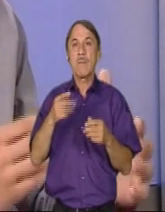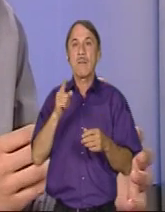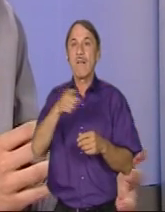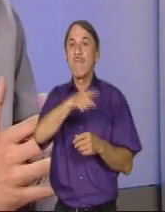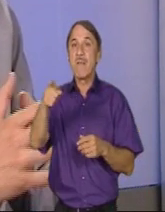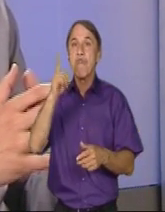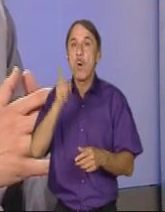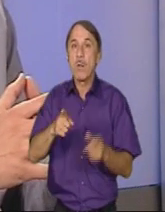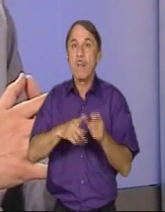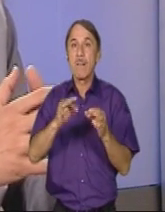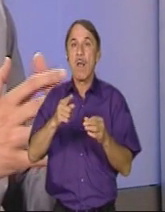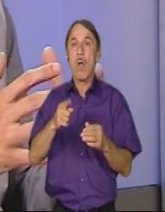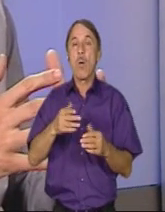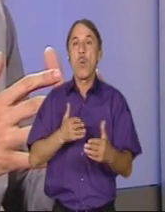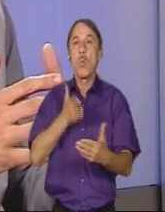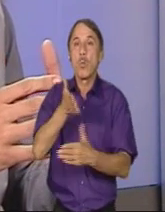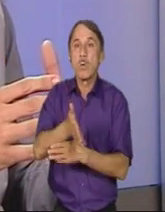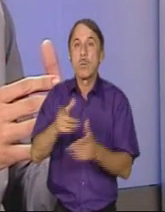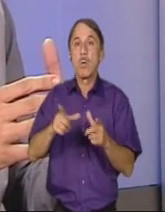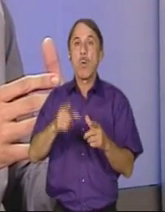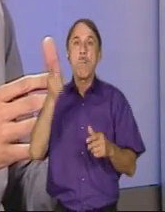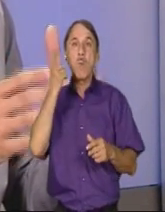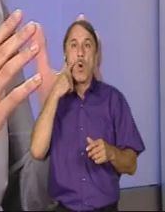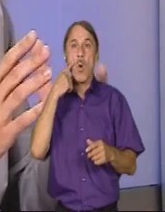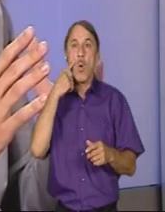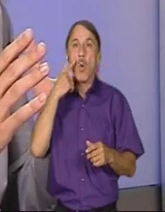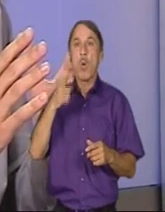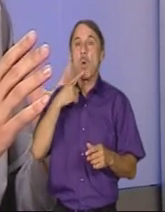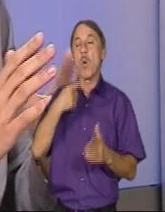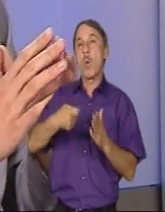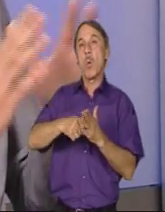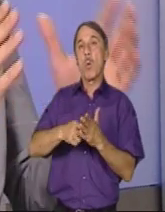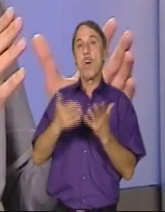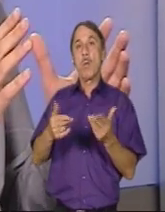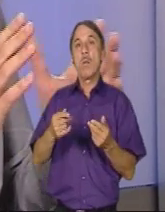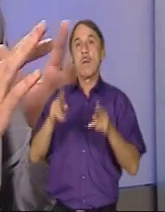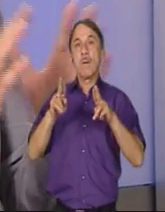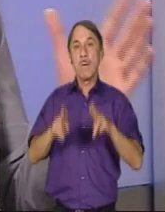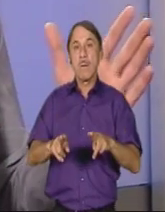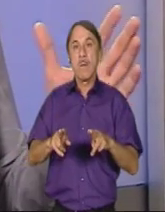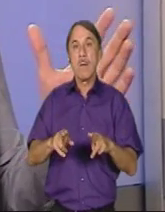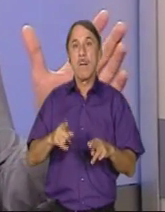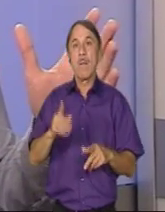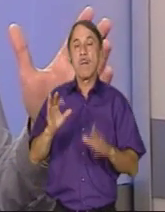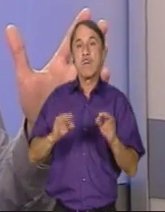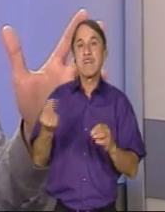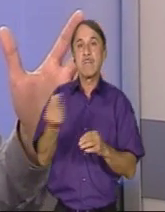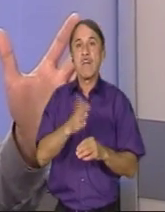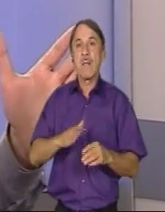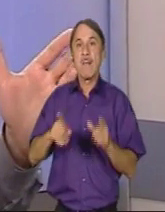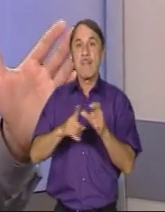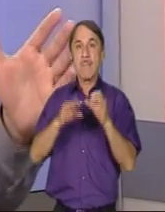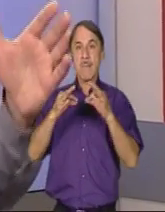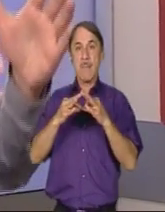Nakon toga vi morate da uđete u pokušaj, i to je ključna borba od koje će zavisiti privredni